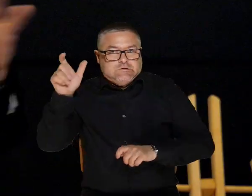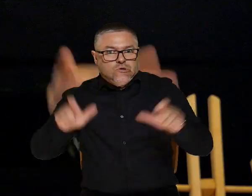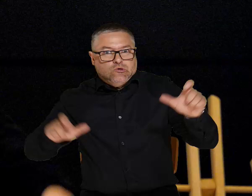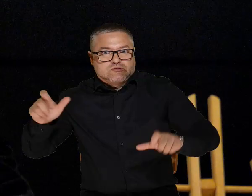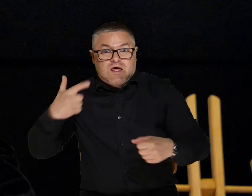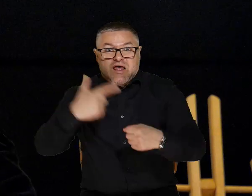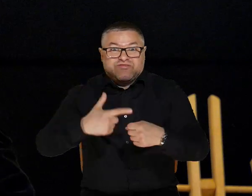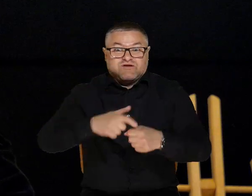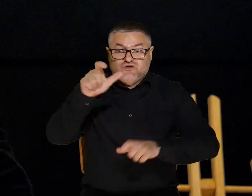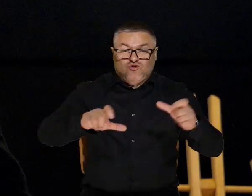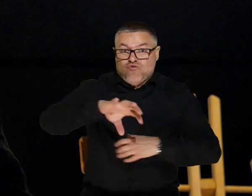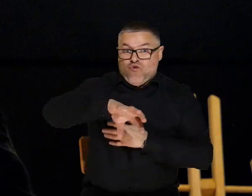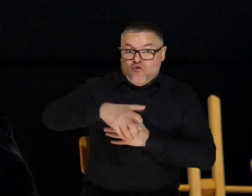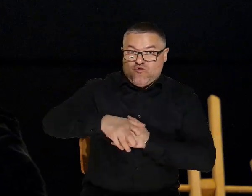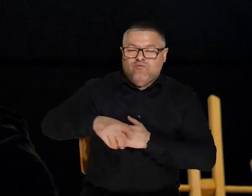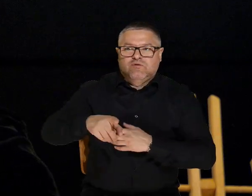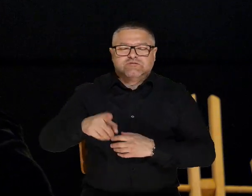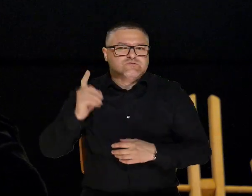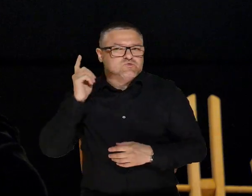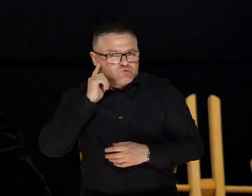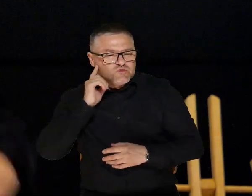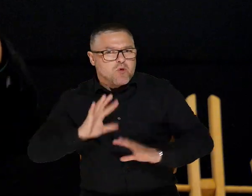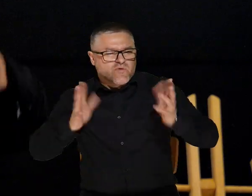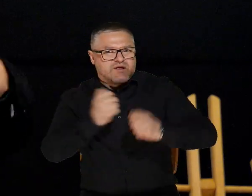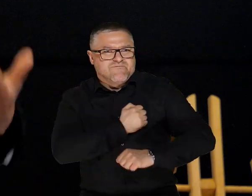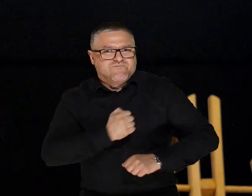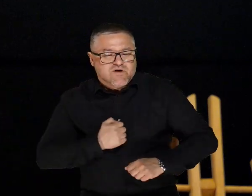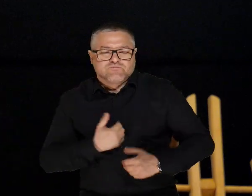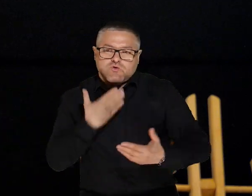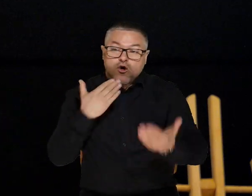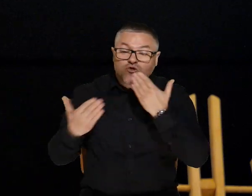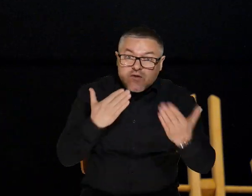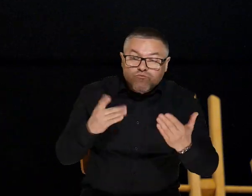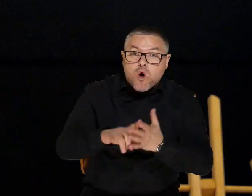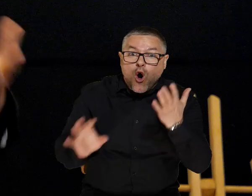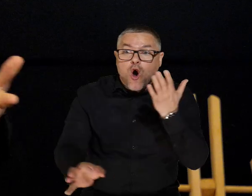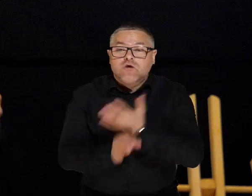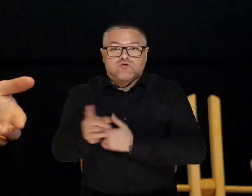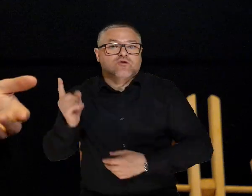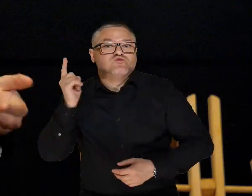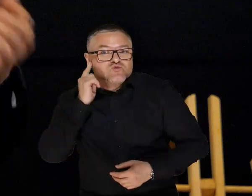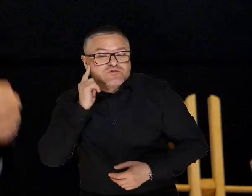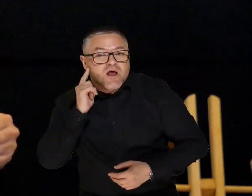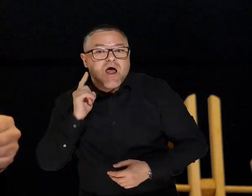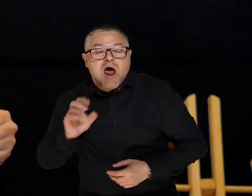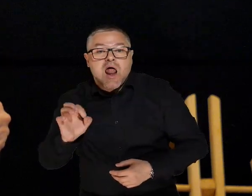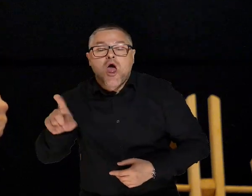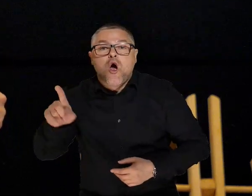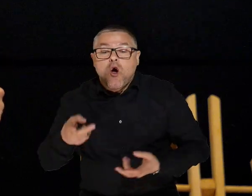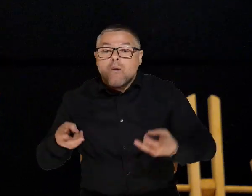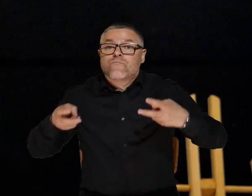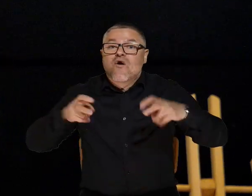tej 20-osobowej grupy, że słyszeli o Powstaniu Warszawskim. Potem jak zaczęliśmy rozmawiać, to się okazało, że oni usłyszeli, ale o Powstaniu w Getcie